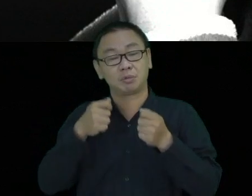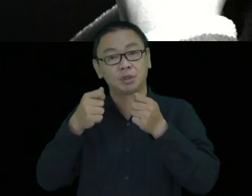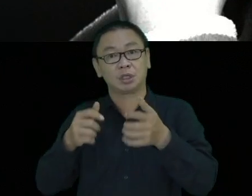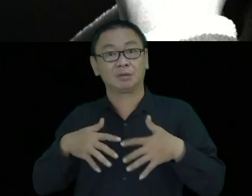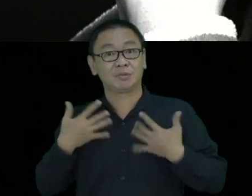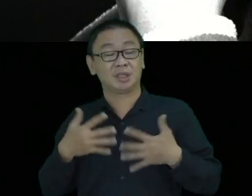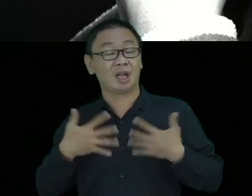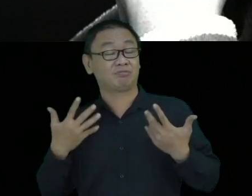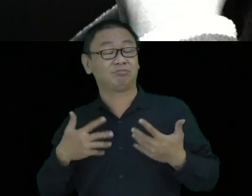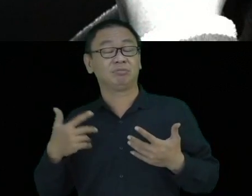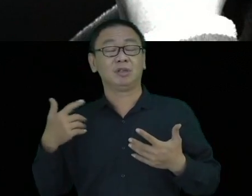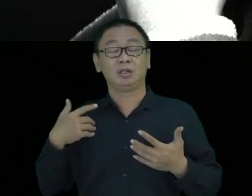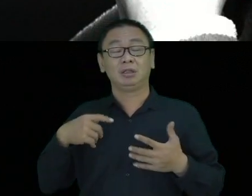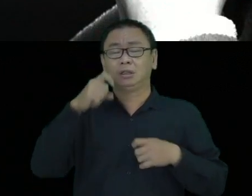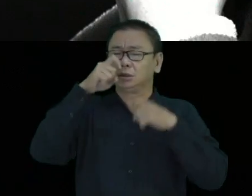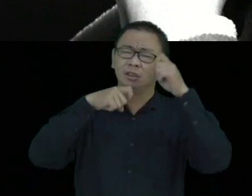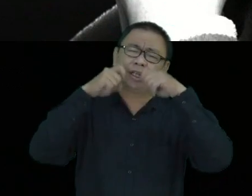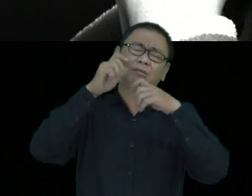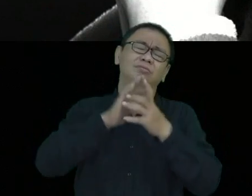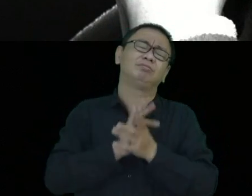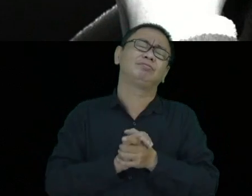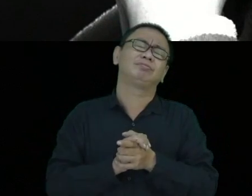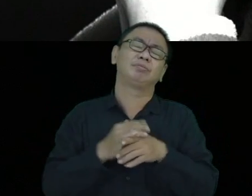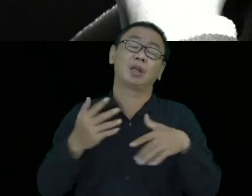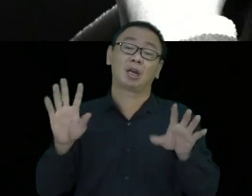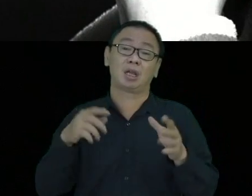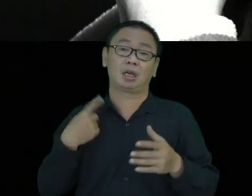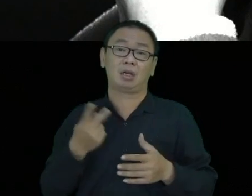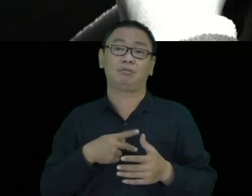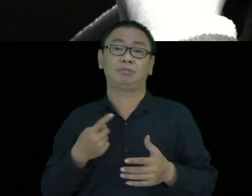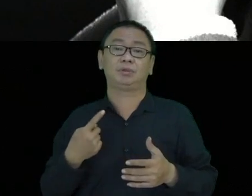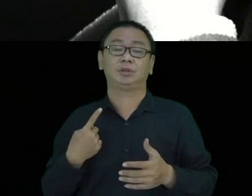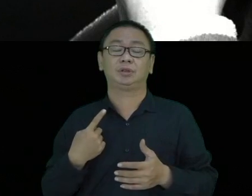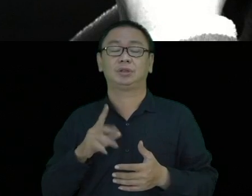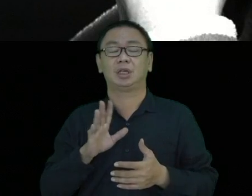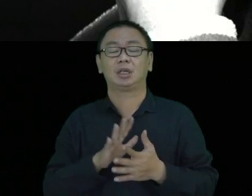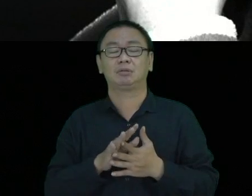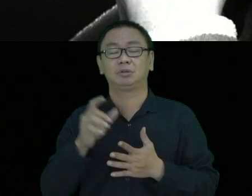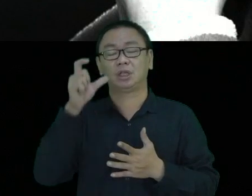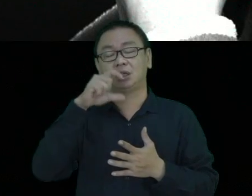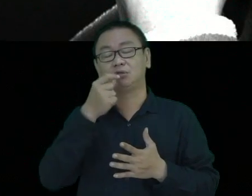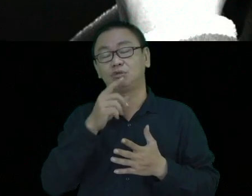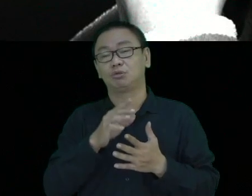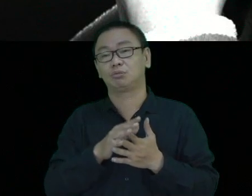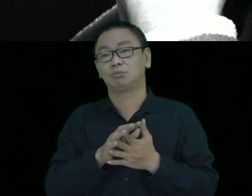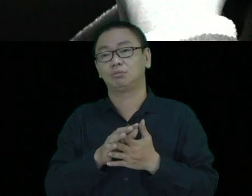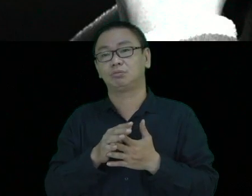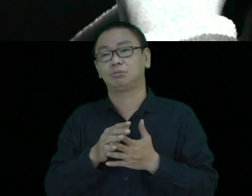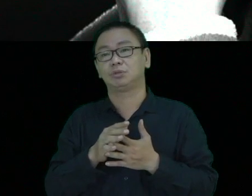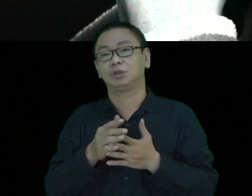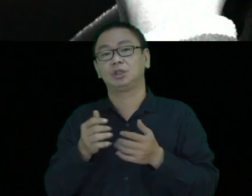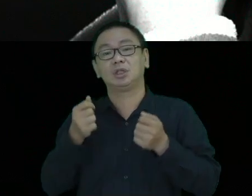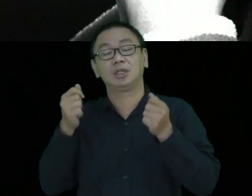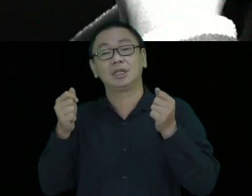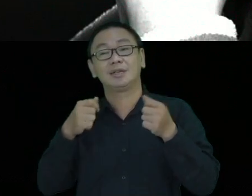di mana ada kesedihan. Biarlah kami jangan mencari untuk dihibur, melainkan menghibur,